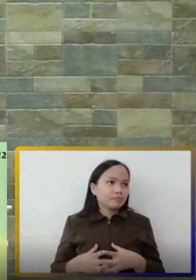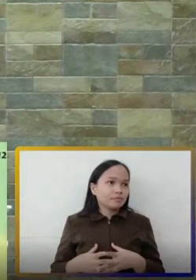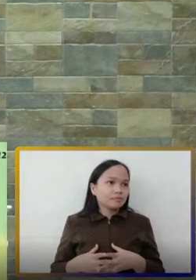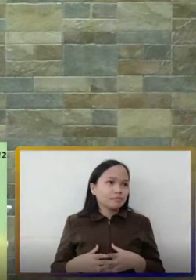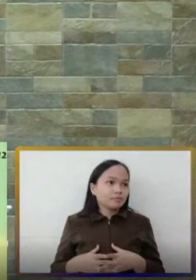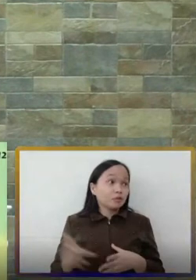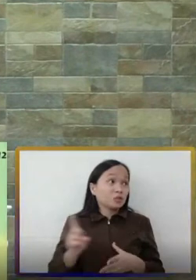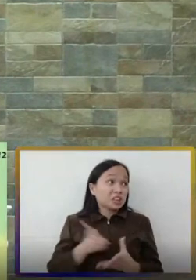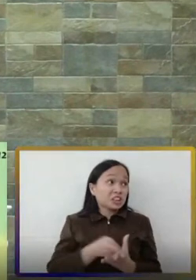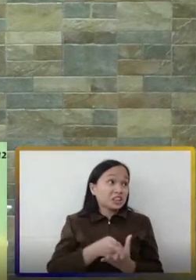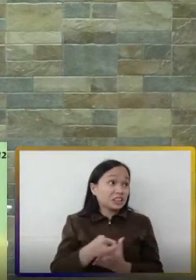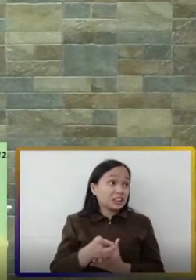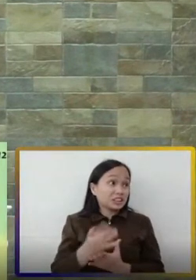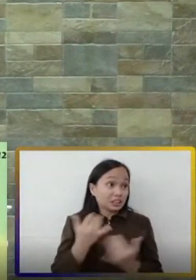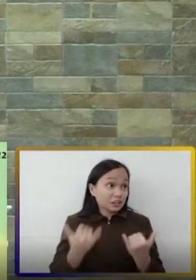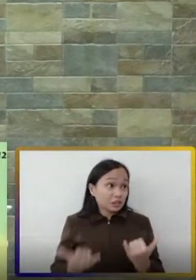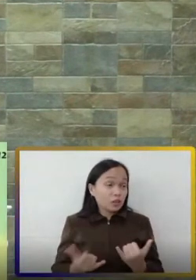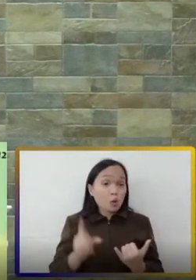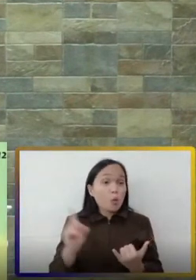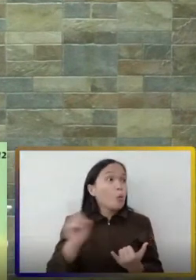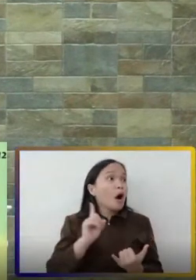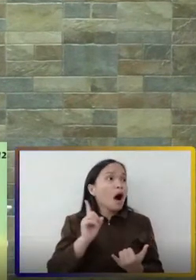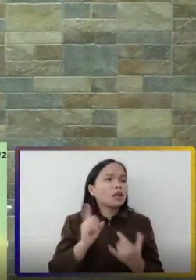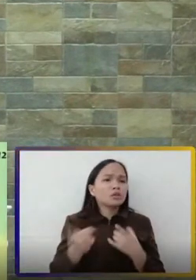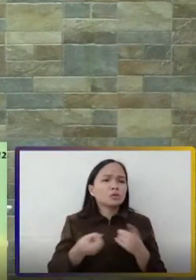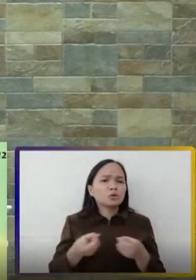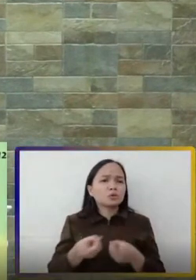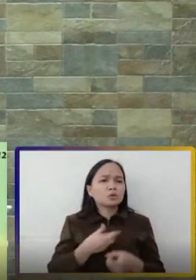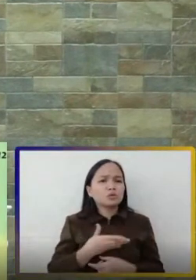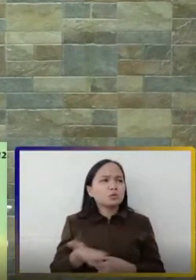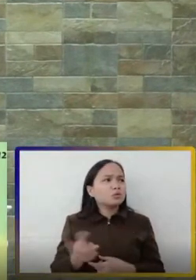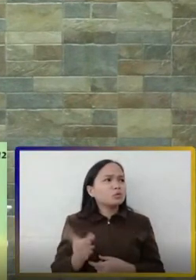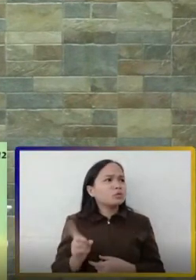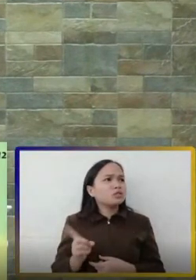Ngayon, honestly, kapatid, anong nagko-control sa atin?